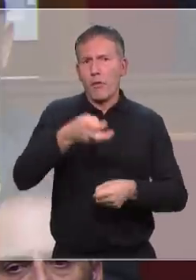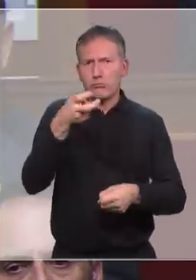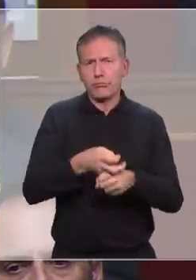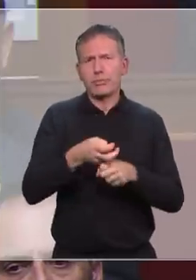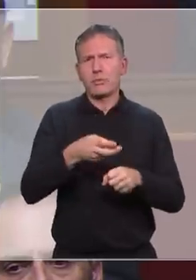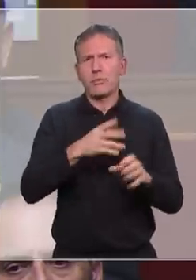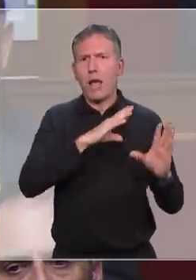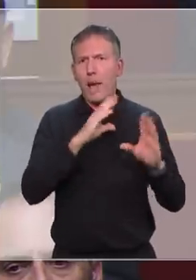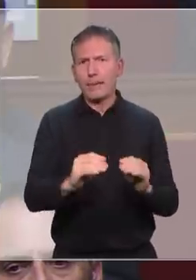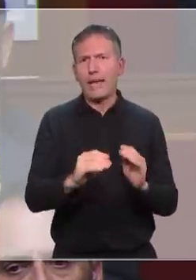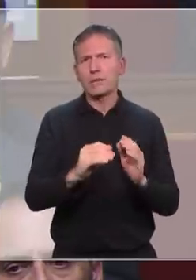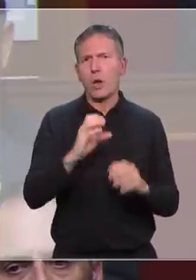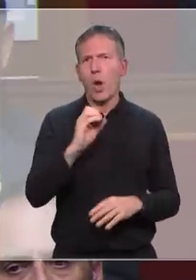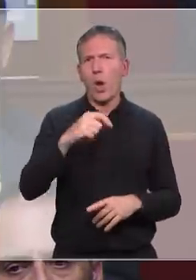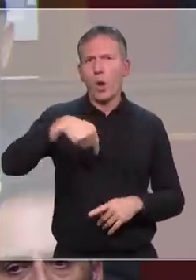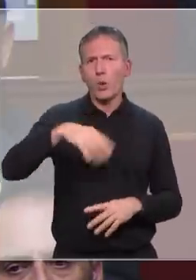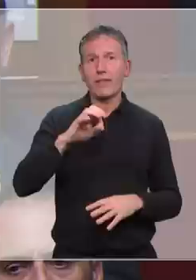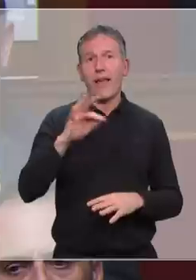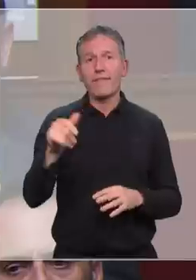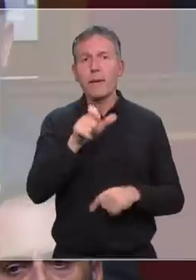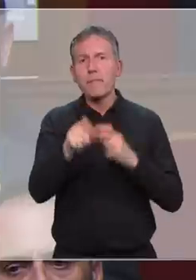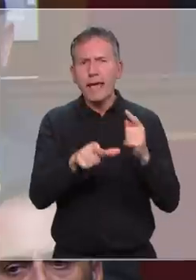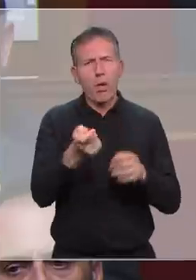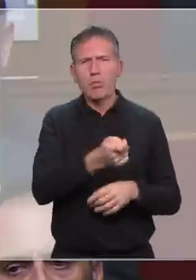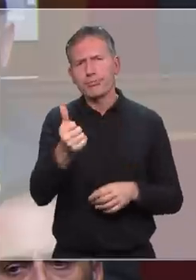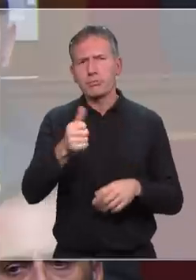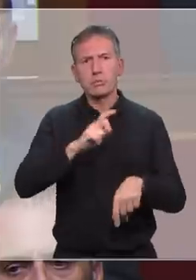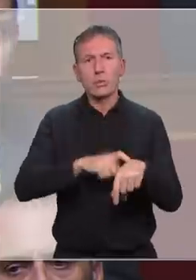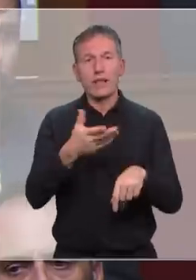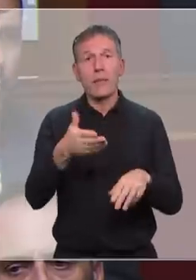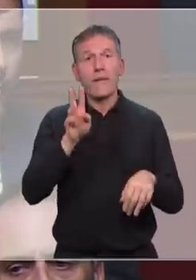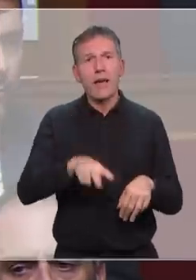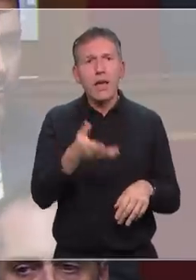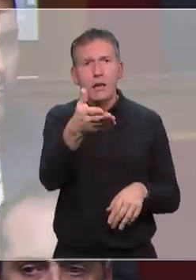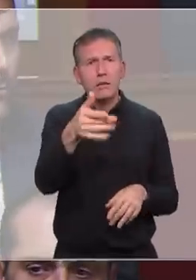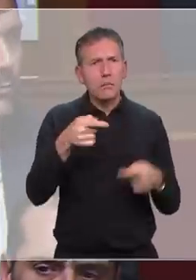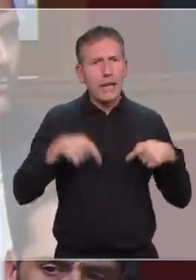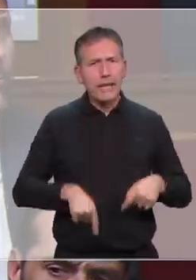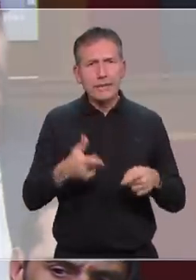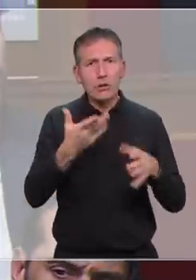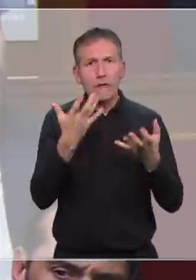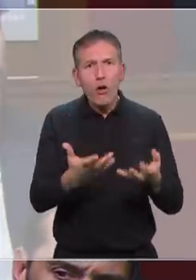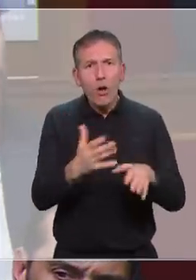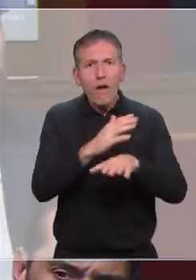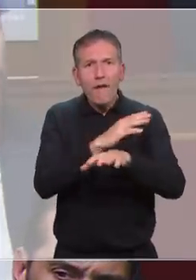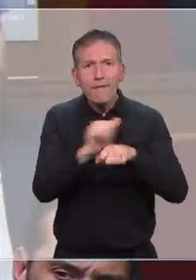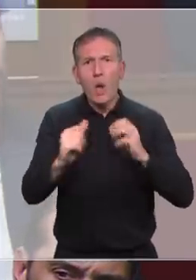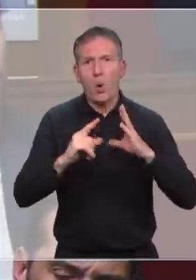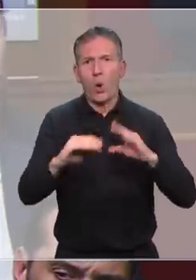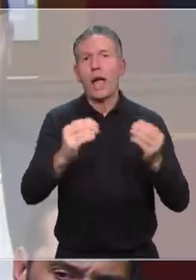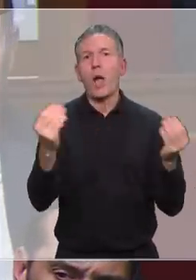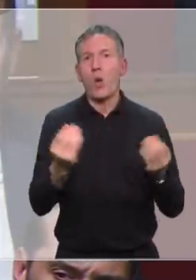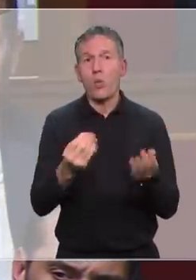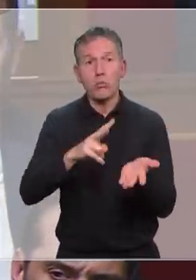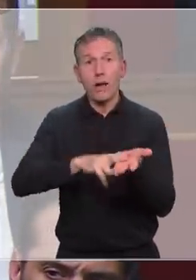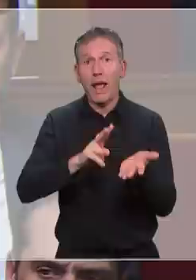OQTF et rendre la vie impossible à ceux qui en font l'objet. Mais Monsieur le ministre, les Français veulent des actes. La réalité, c'est